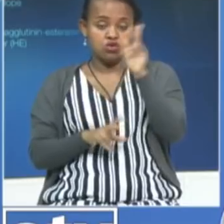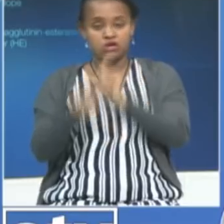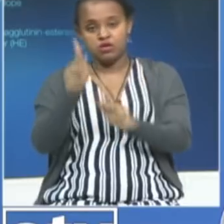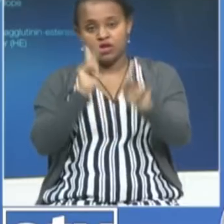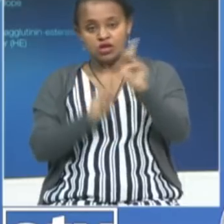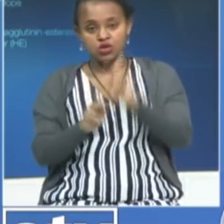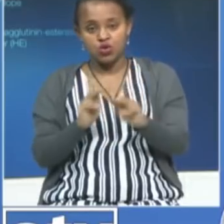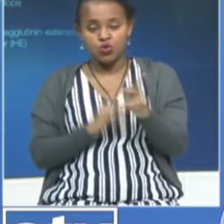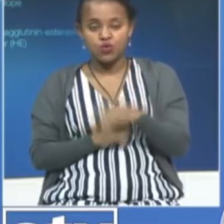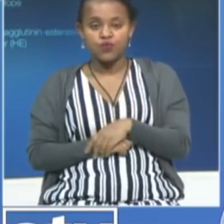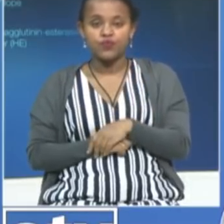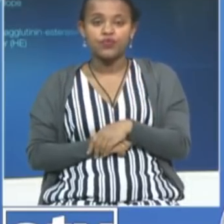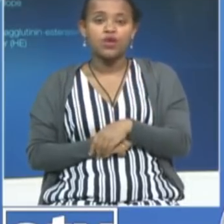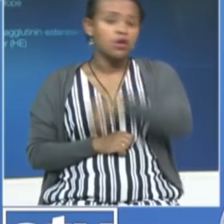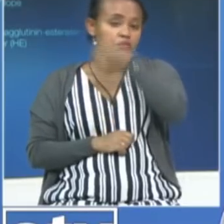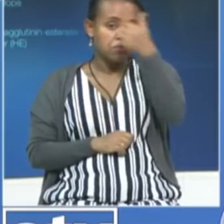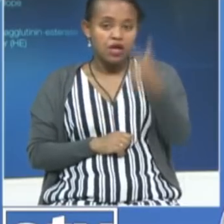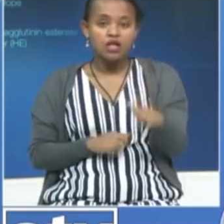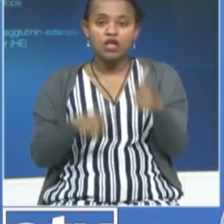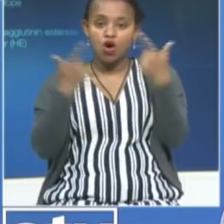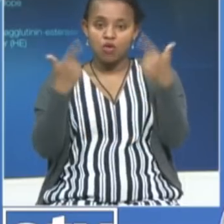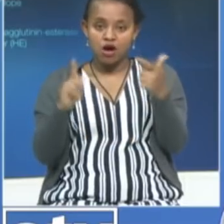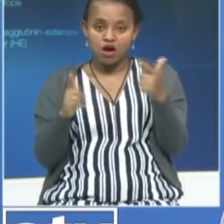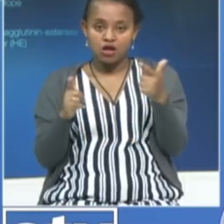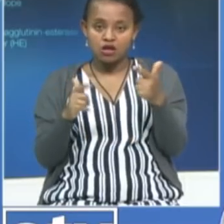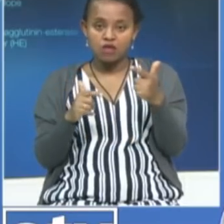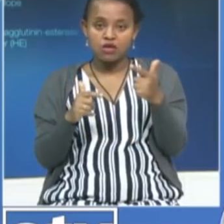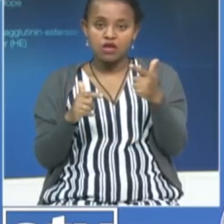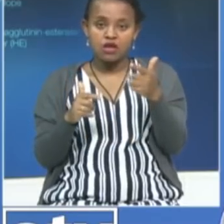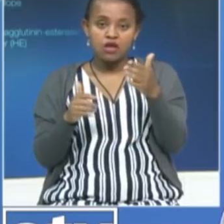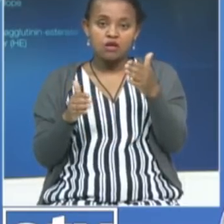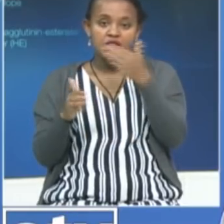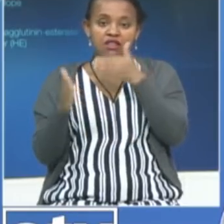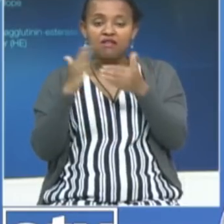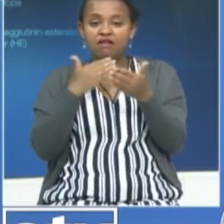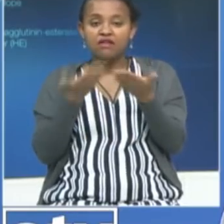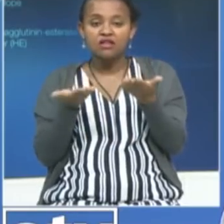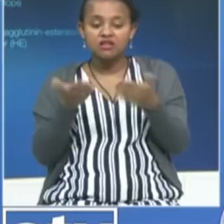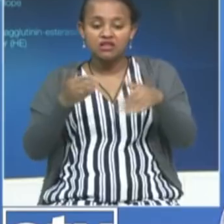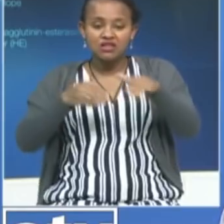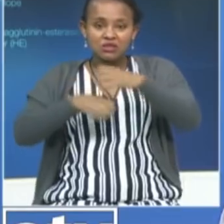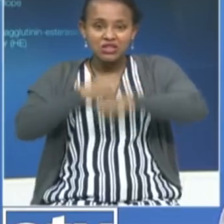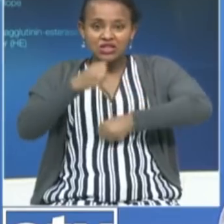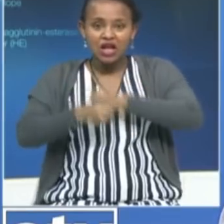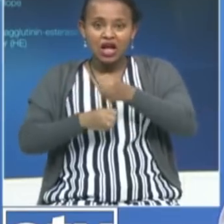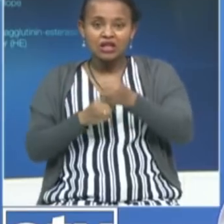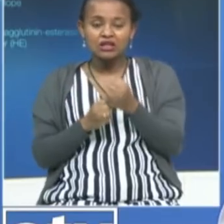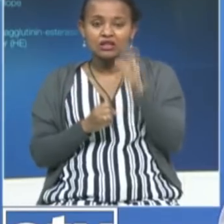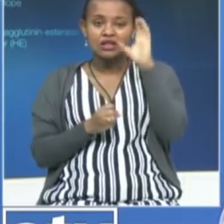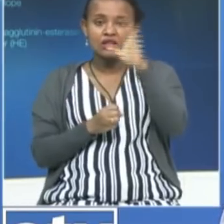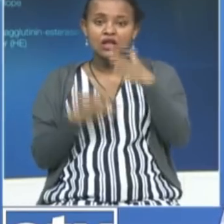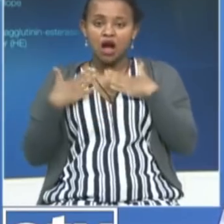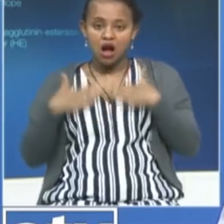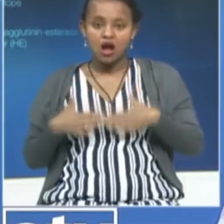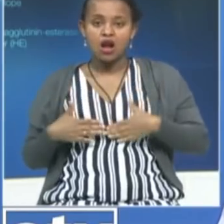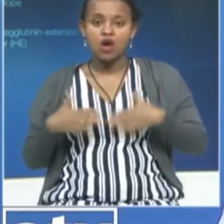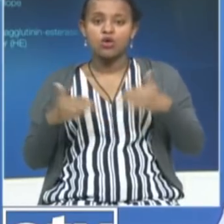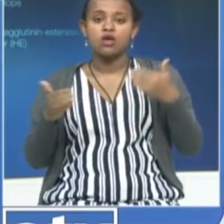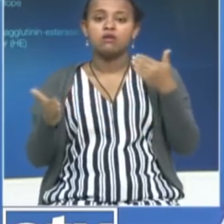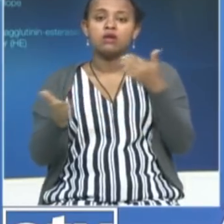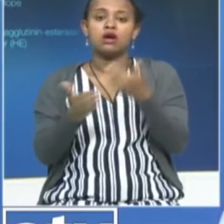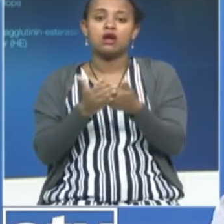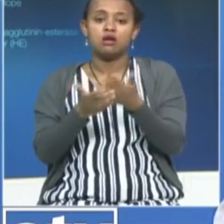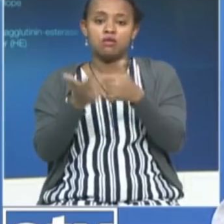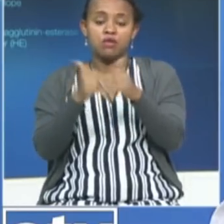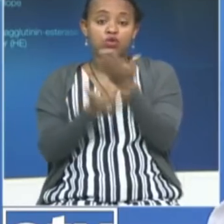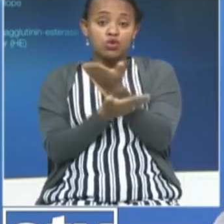ማህበረሰቡ በየትኛውም አጋጣሚ መተፋፈንን፣ መቀራረብን፣ በግድ የአካላዊ መቀራረብን የሚያመጡ